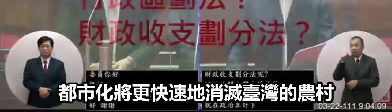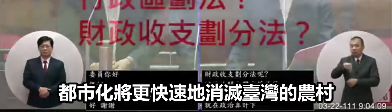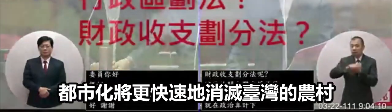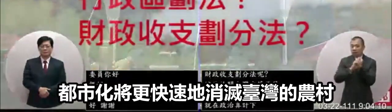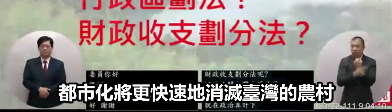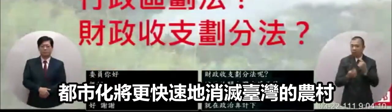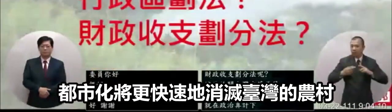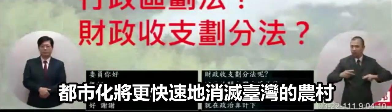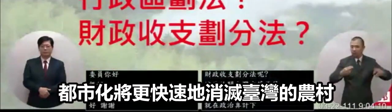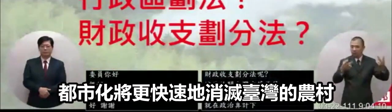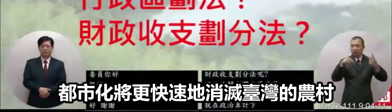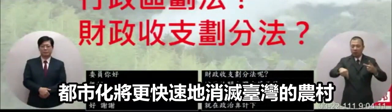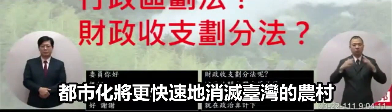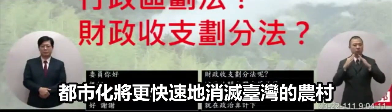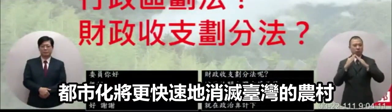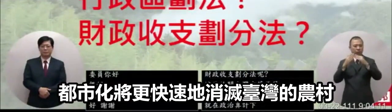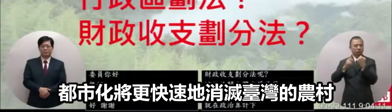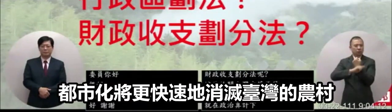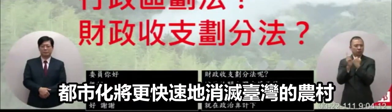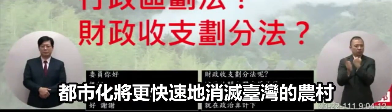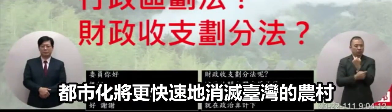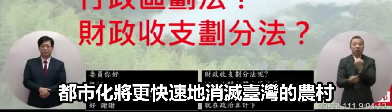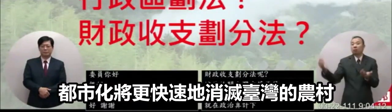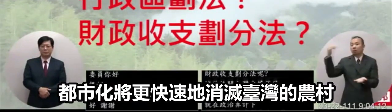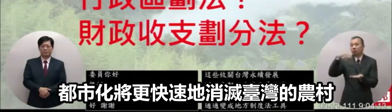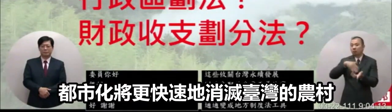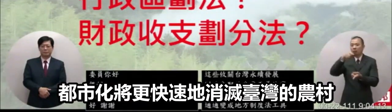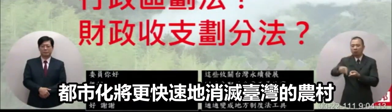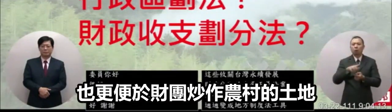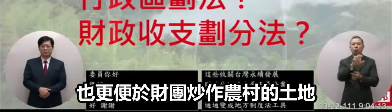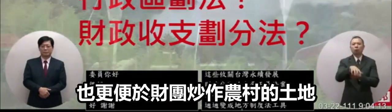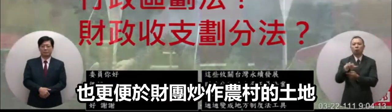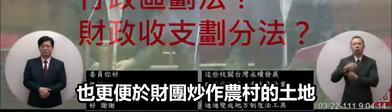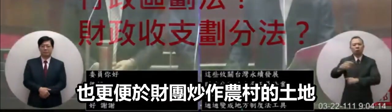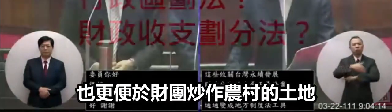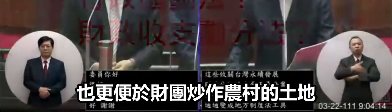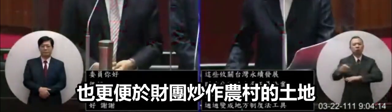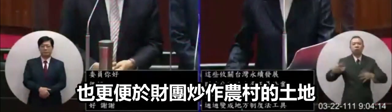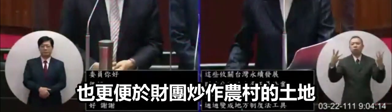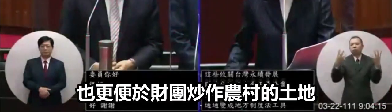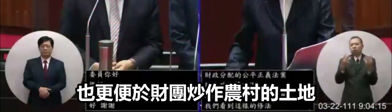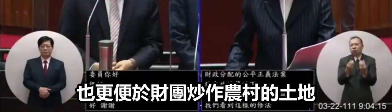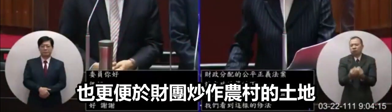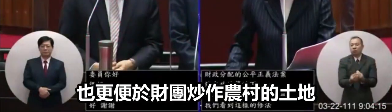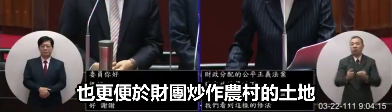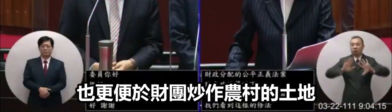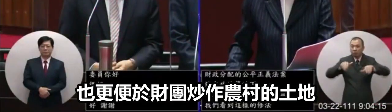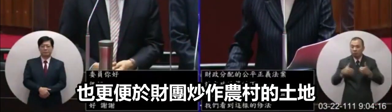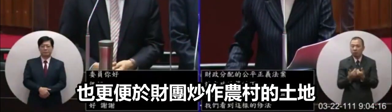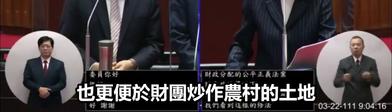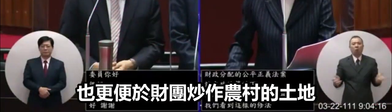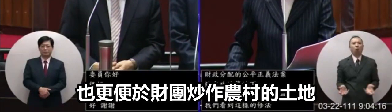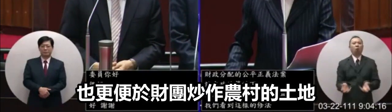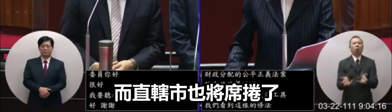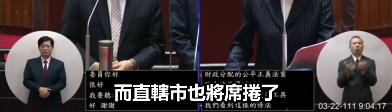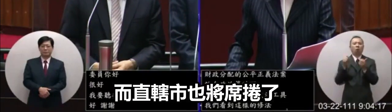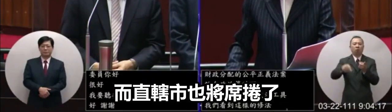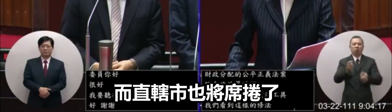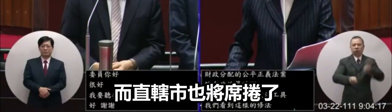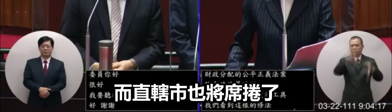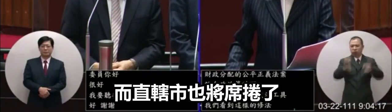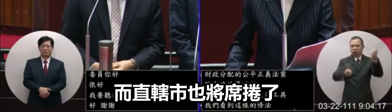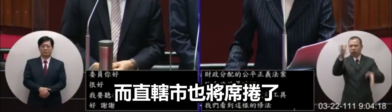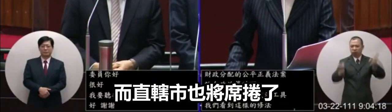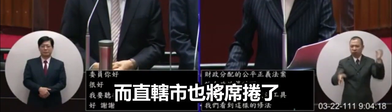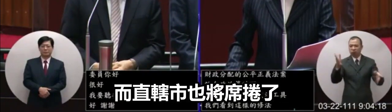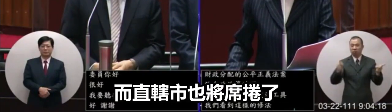化将更快速地消灭台湾的农村，也更便于财团炒作农村的土地，而直